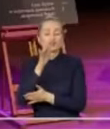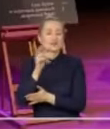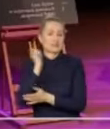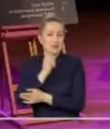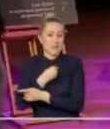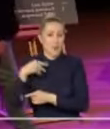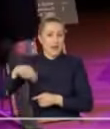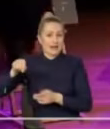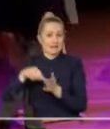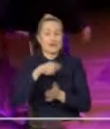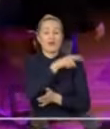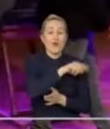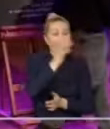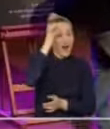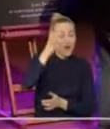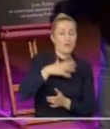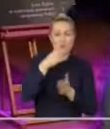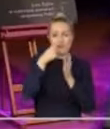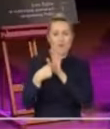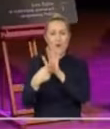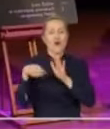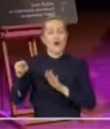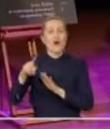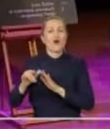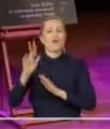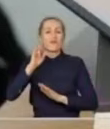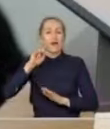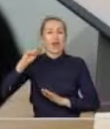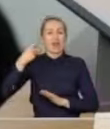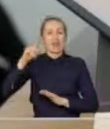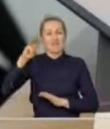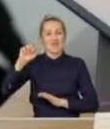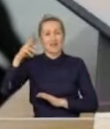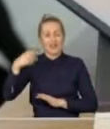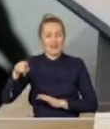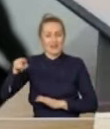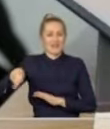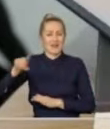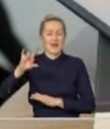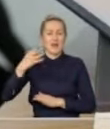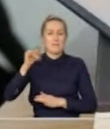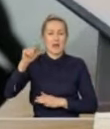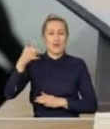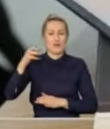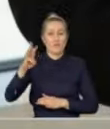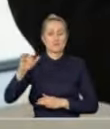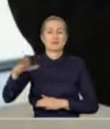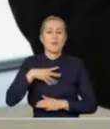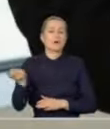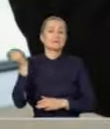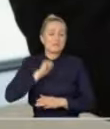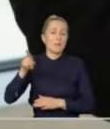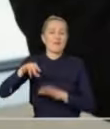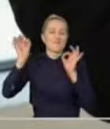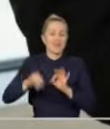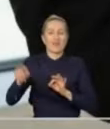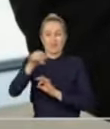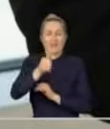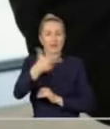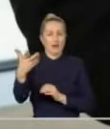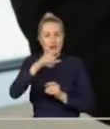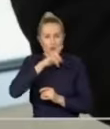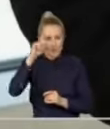niej historię Edwarda Malinowskiego, sołtysa Malinowa, który według Barbary Engelking i Jana Grabowskiego miał być współwinny śmierci kilkudziesięciu